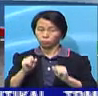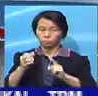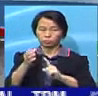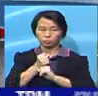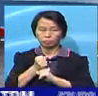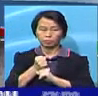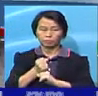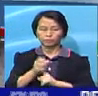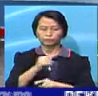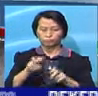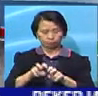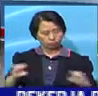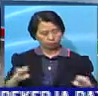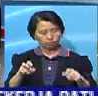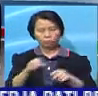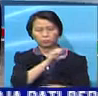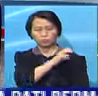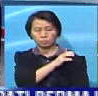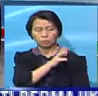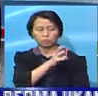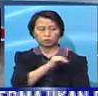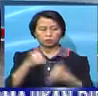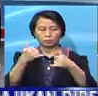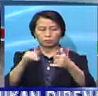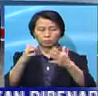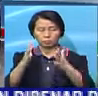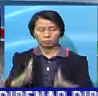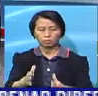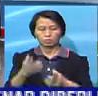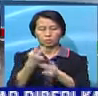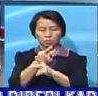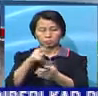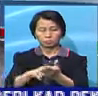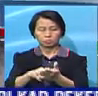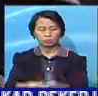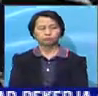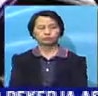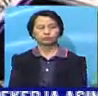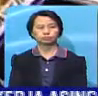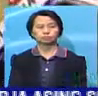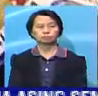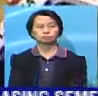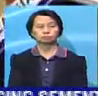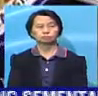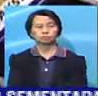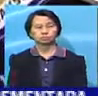dicapai dengan barisan kepimpinan kejurulatihan dan pemain bagi musim ini.